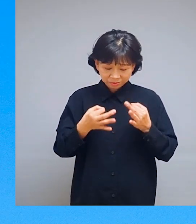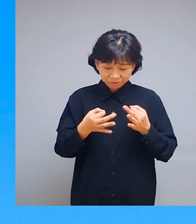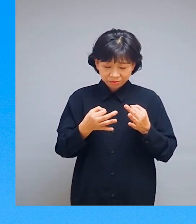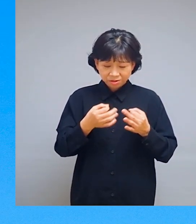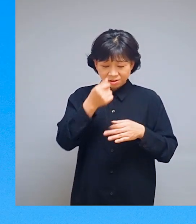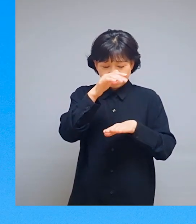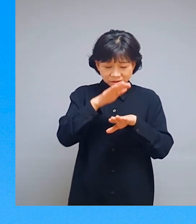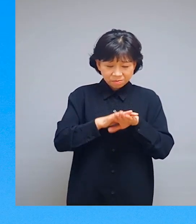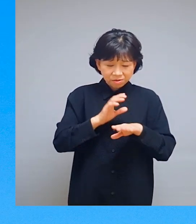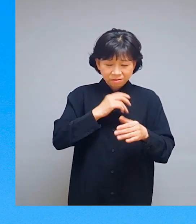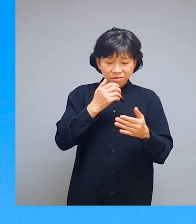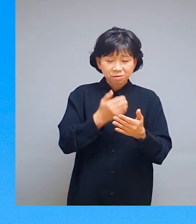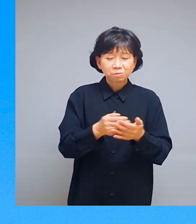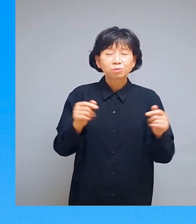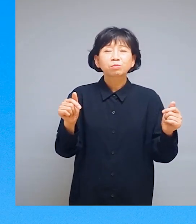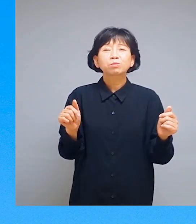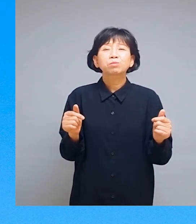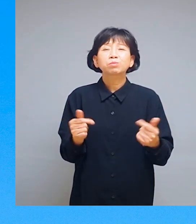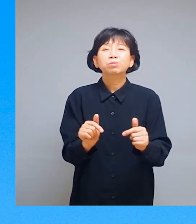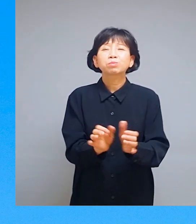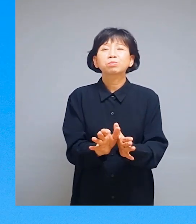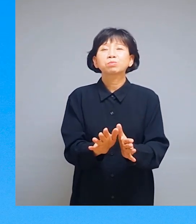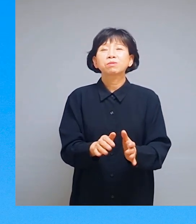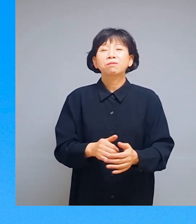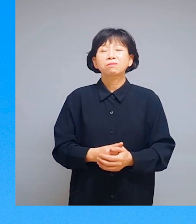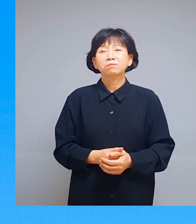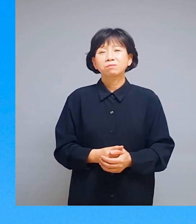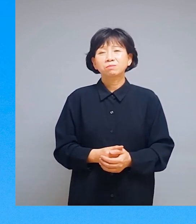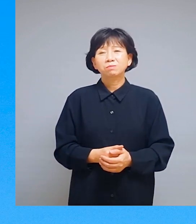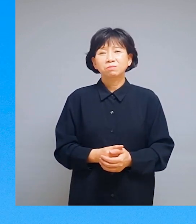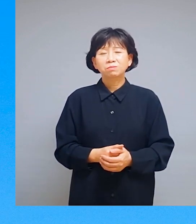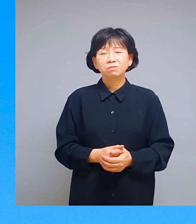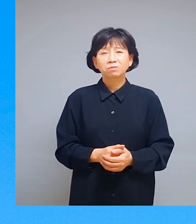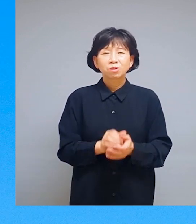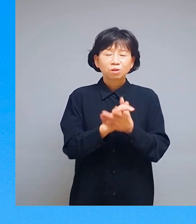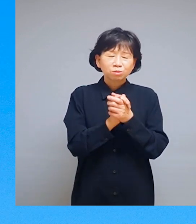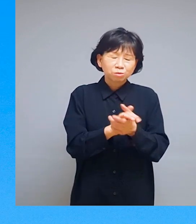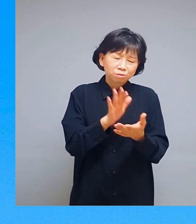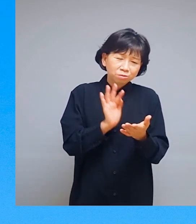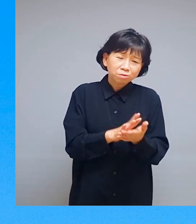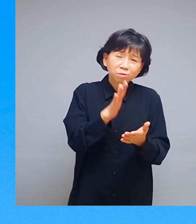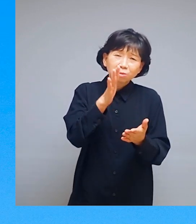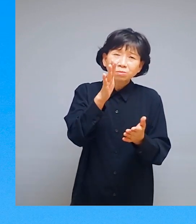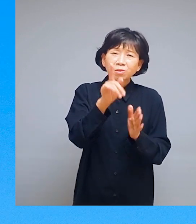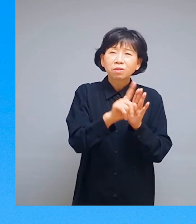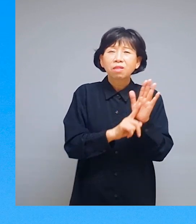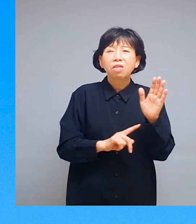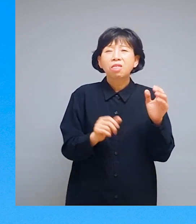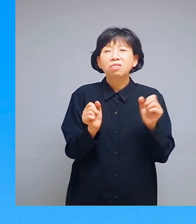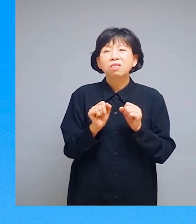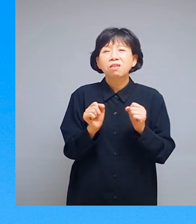예배에 대한 감격이 사라져가고 있는 거죠. 기도를 뜨겁게 했었는데